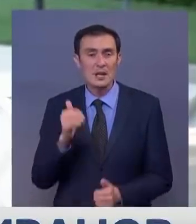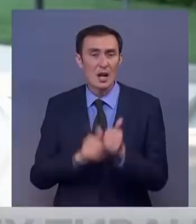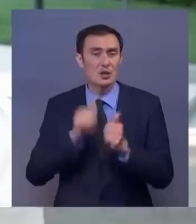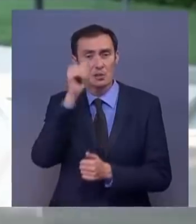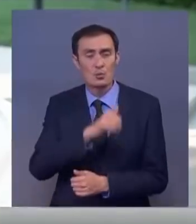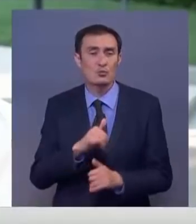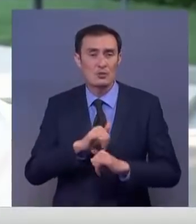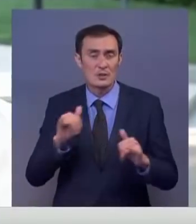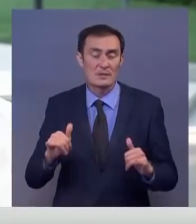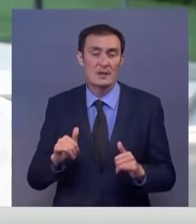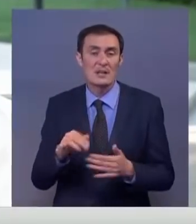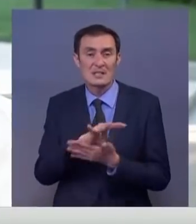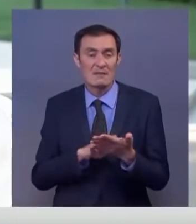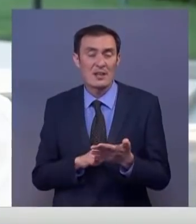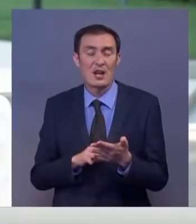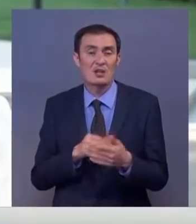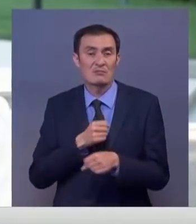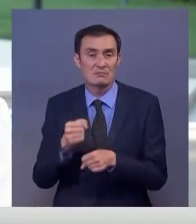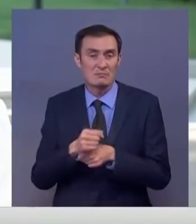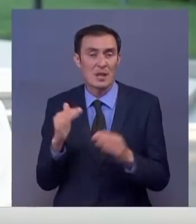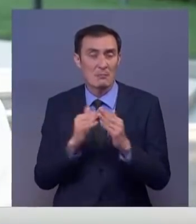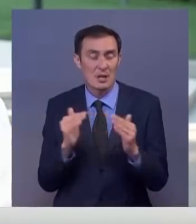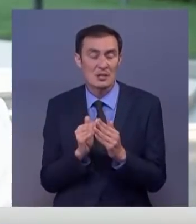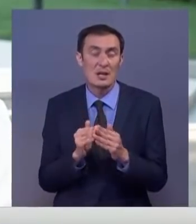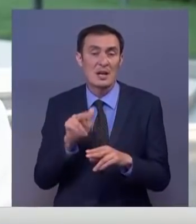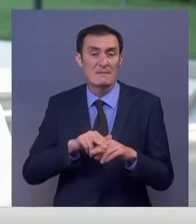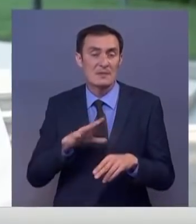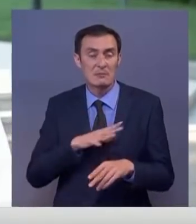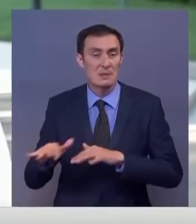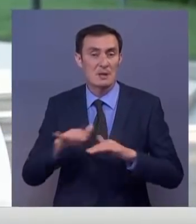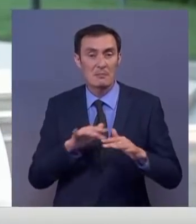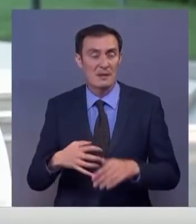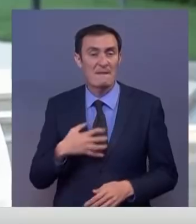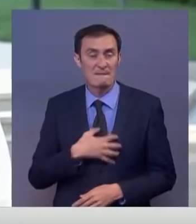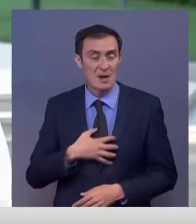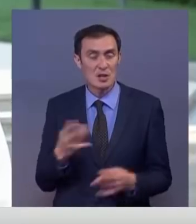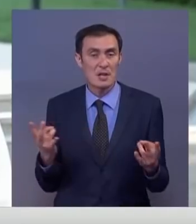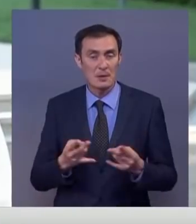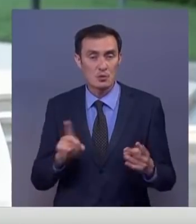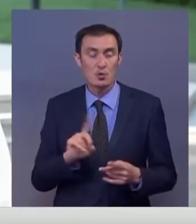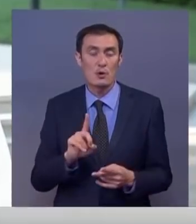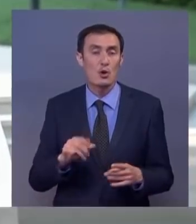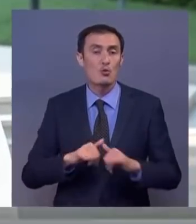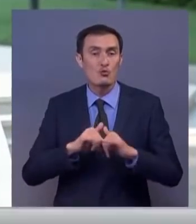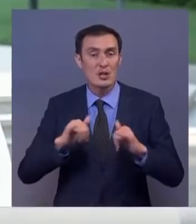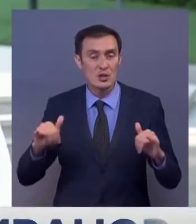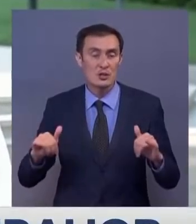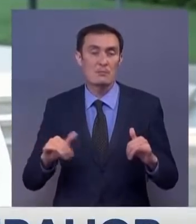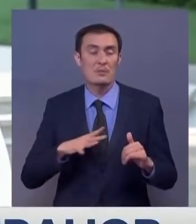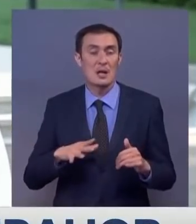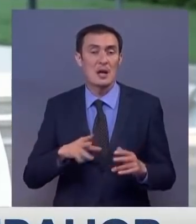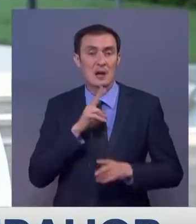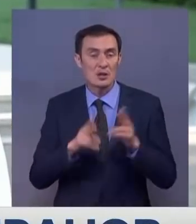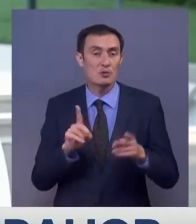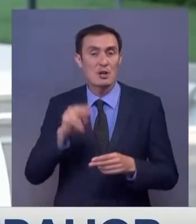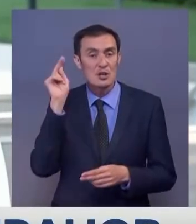растет количество заявлений от жертв домашнего насилия. МВД провело важные мероприятия. С одной стороны, чтобы увеличить количество обращений, то